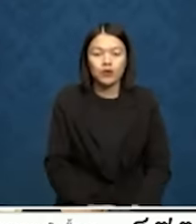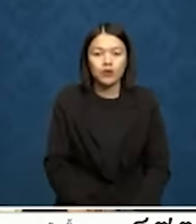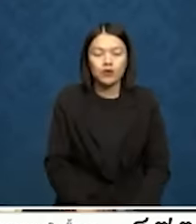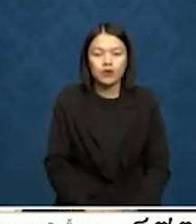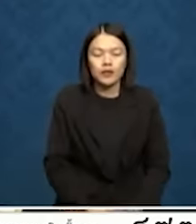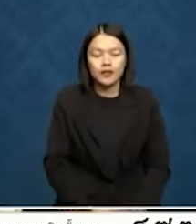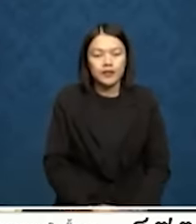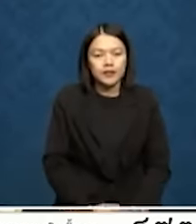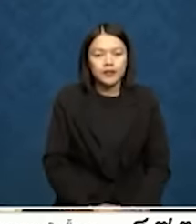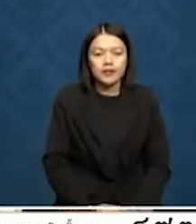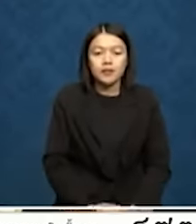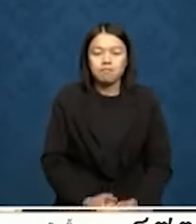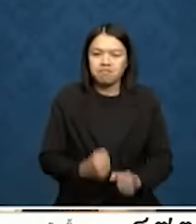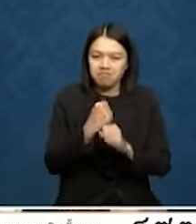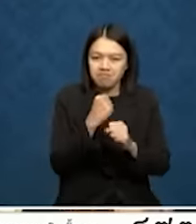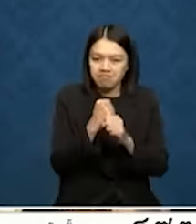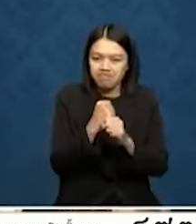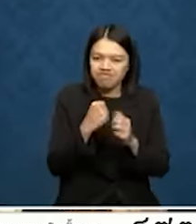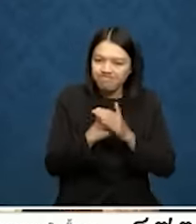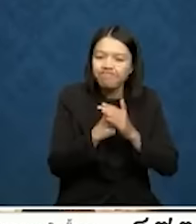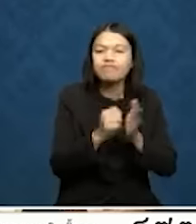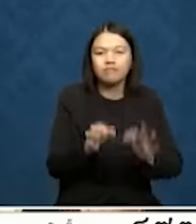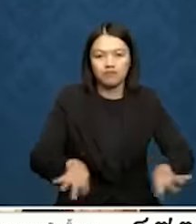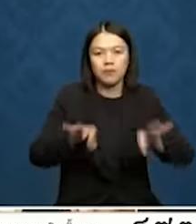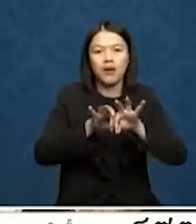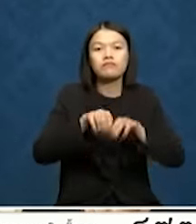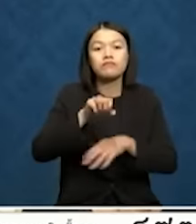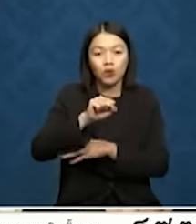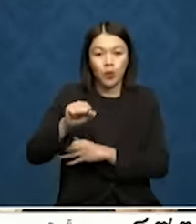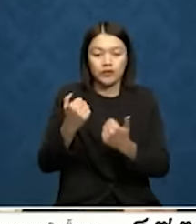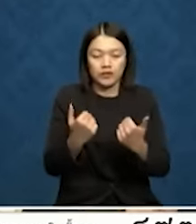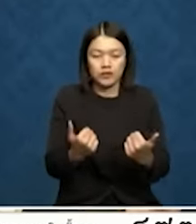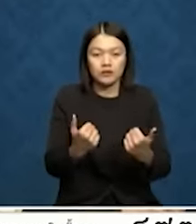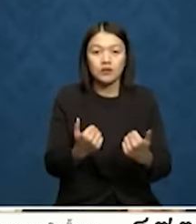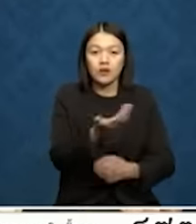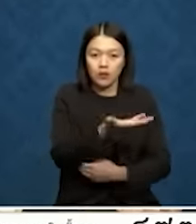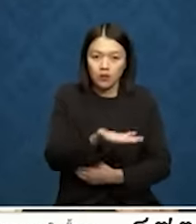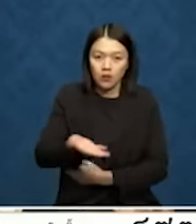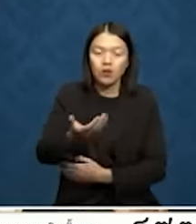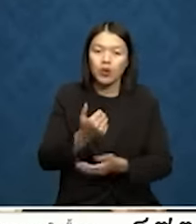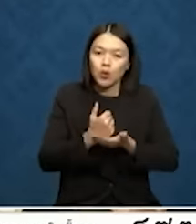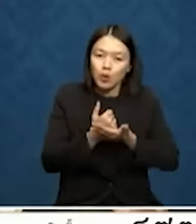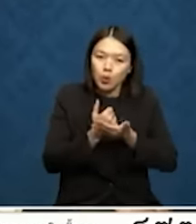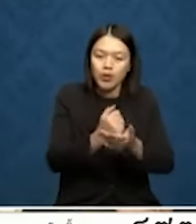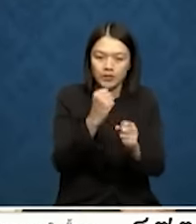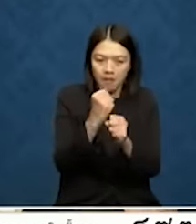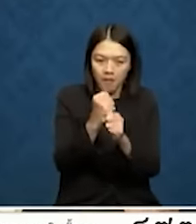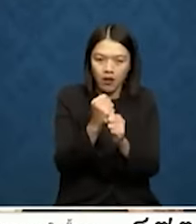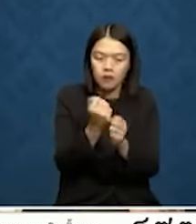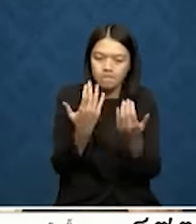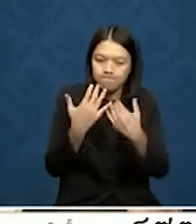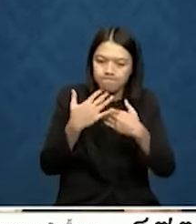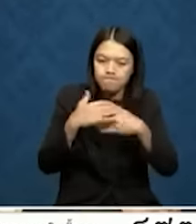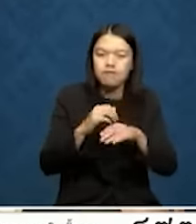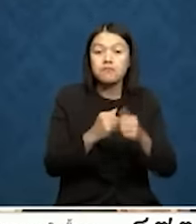ภารกิจที่สำคัญของพวกเราทุกคนในสภาชุดนี้ผมอยากจะเชิญชวนให้ทุกท่านมาช่วยกันสานต่อภารกิจอีก3ห